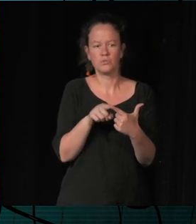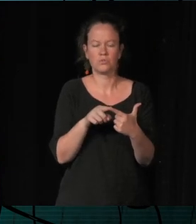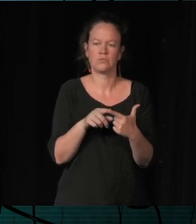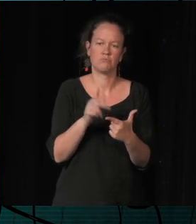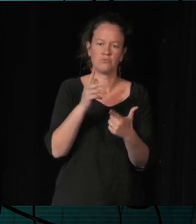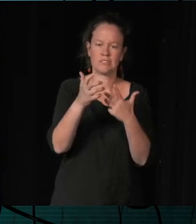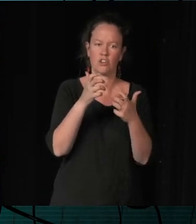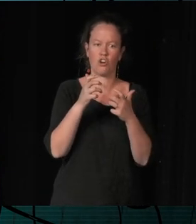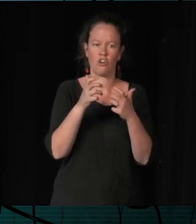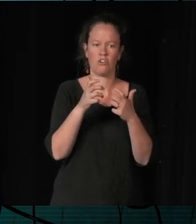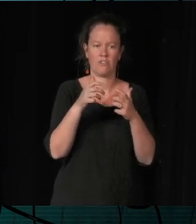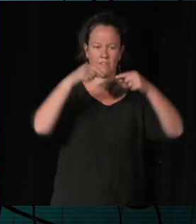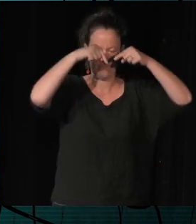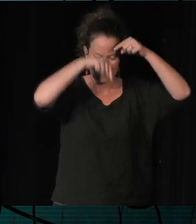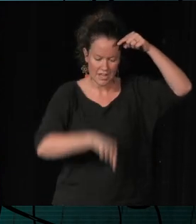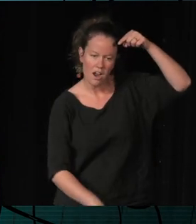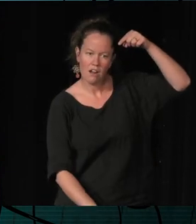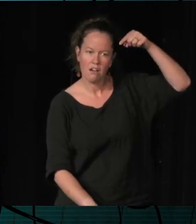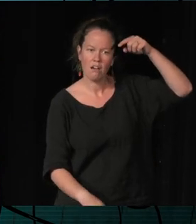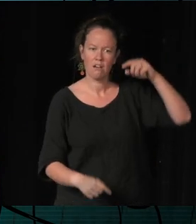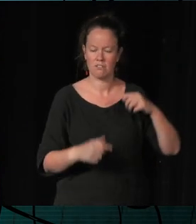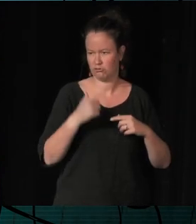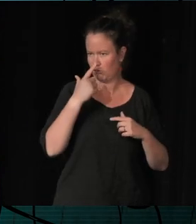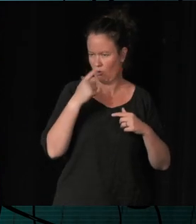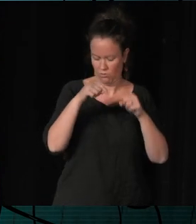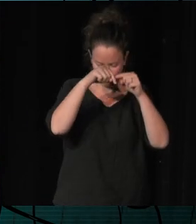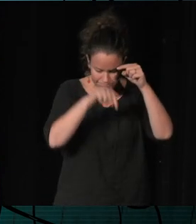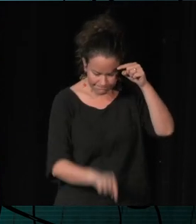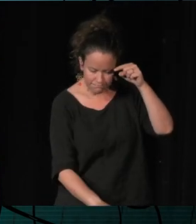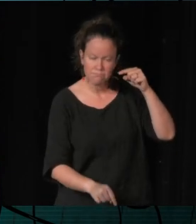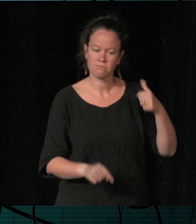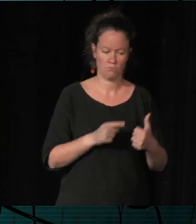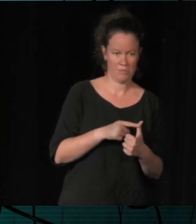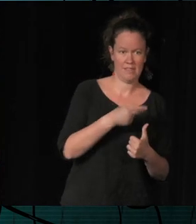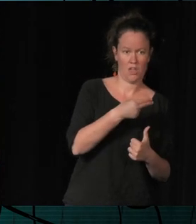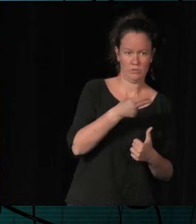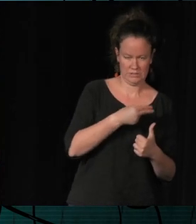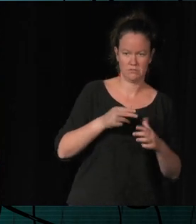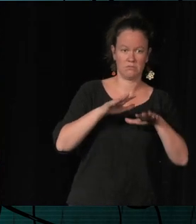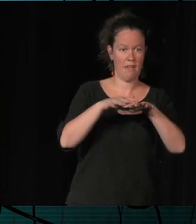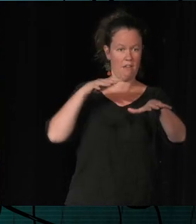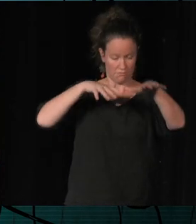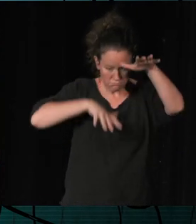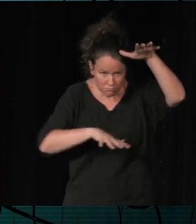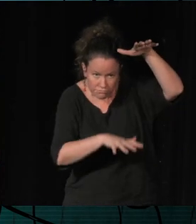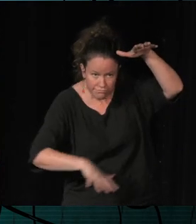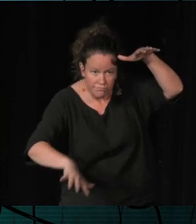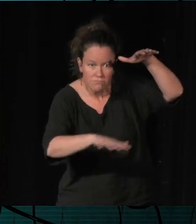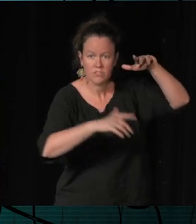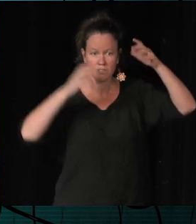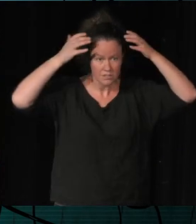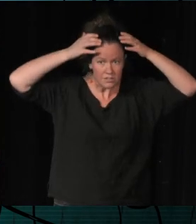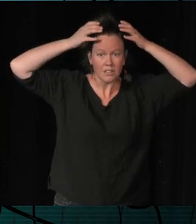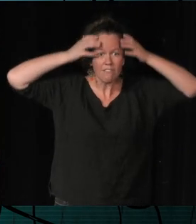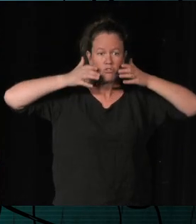plutôt en allant vers le bas. Donc ça a été un premier jeu, donc des Narcosis, ça se passe dans les fonds marins. On incarne un scaphandrier